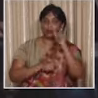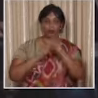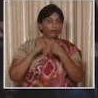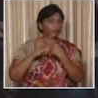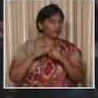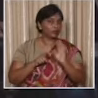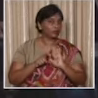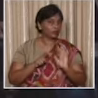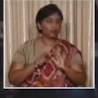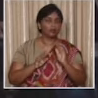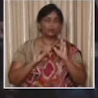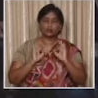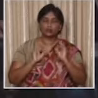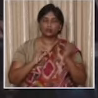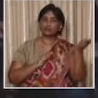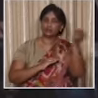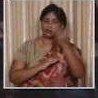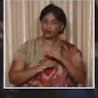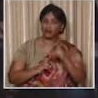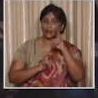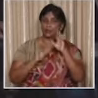නෙමෙයි සාමාන්‍යයෙන් ගත්තොත්